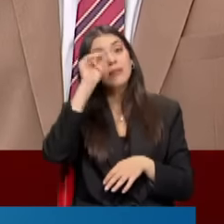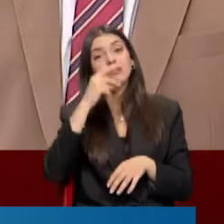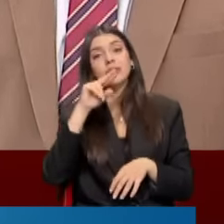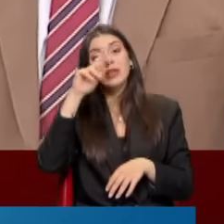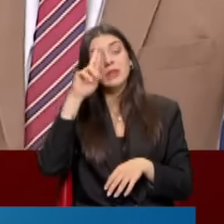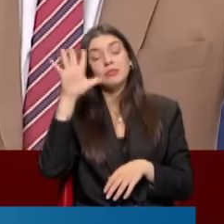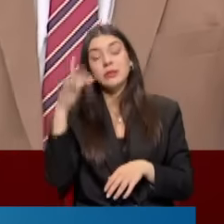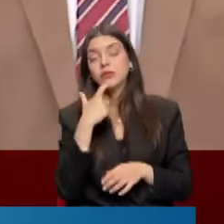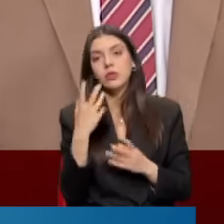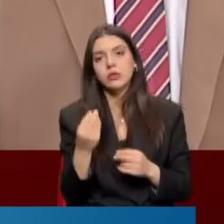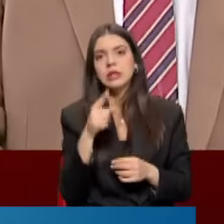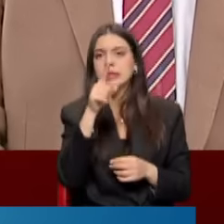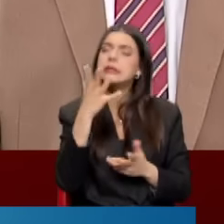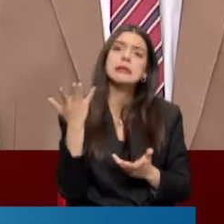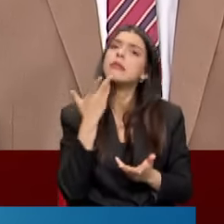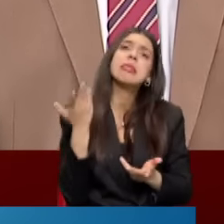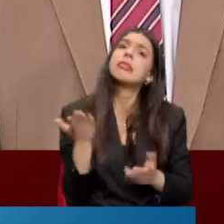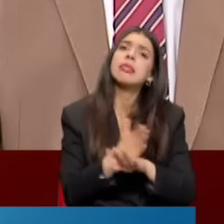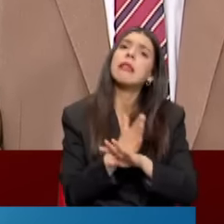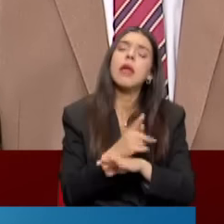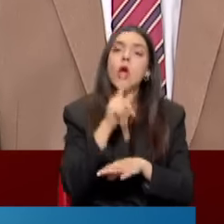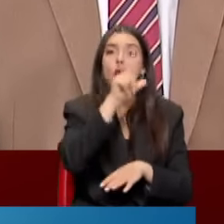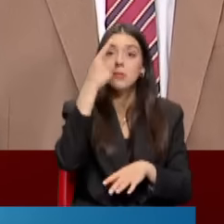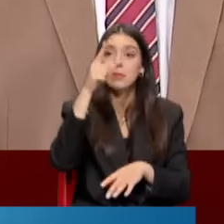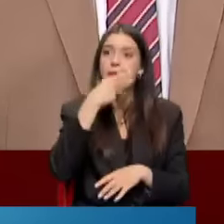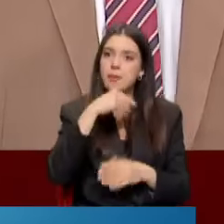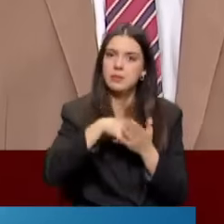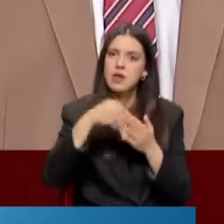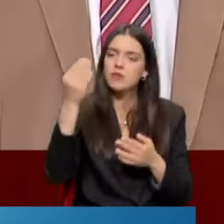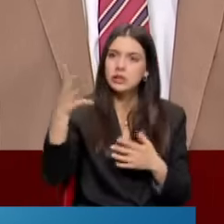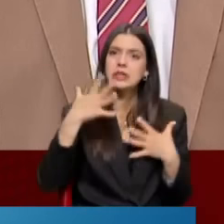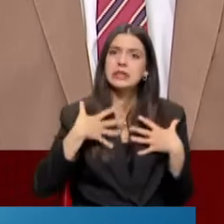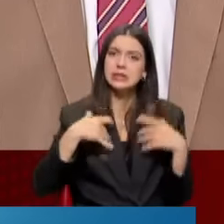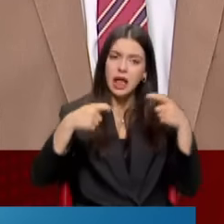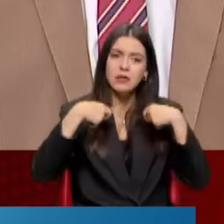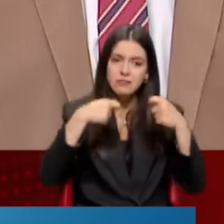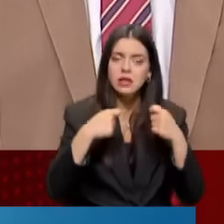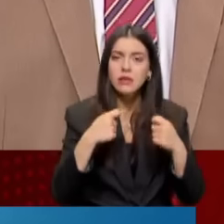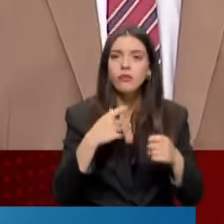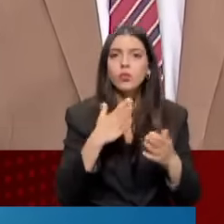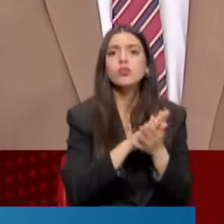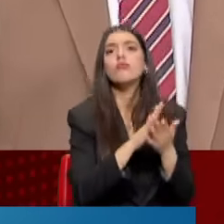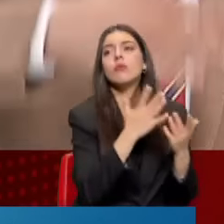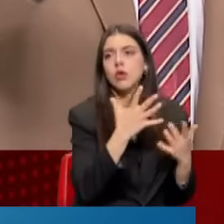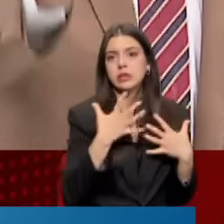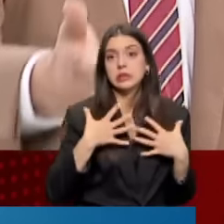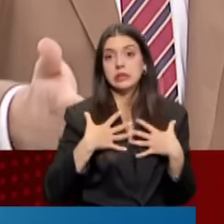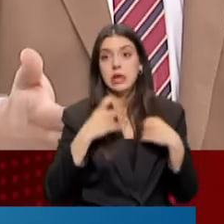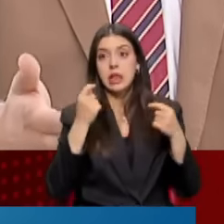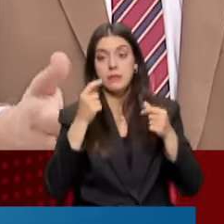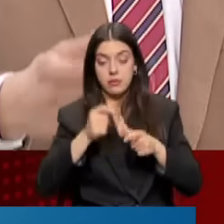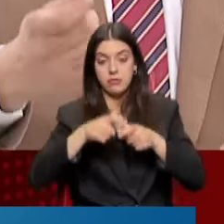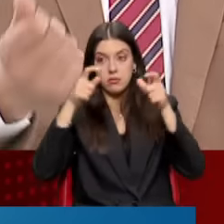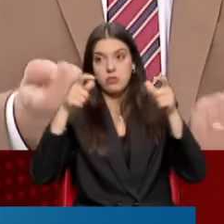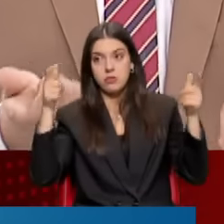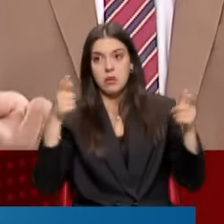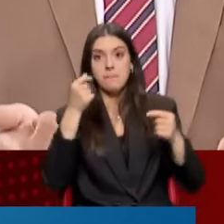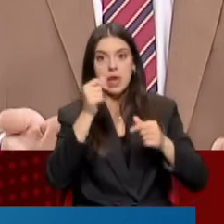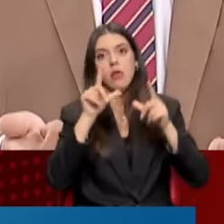olacak Neden Çünkü siz onlara 10.000 lira maaş verdiğiniz emekli maaşıyla sağlık harcamalarını bile karşılayamayacak Çünkü sağlık da sistemi de